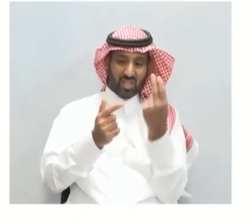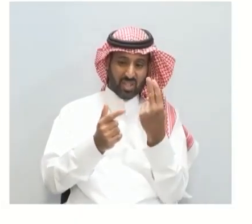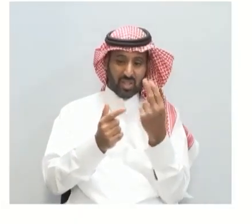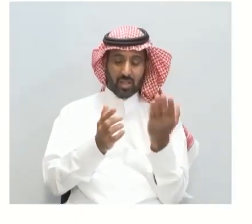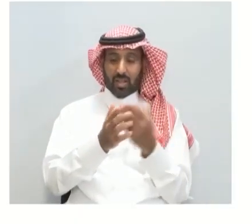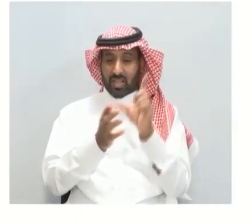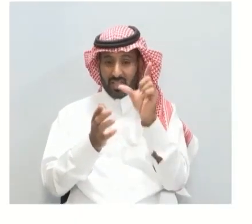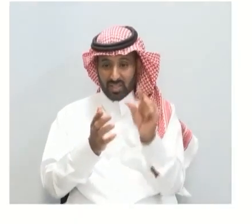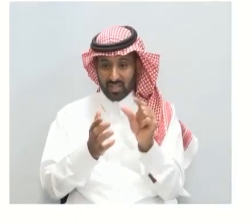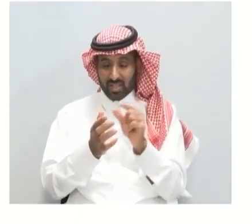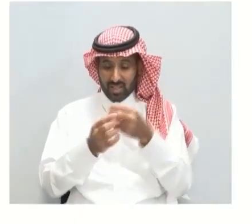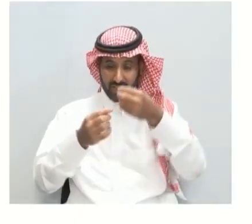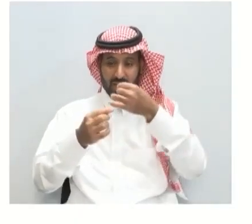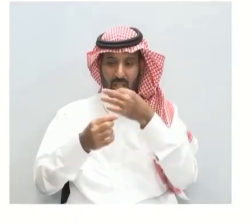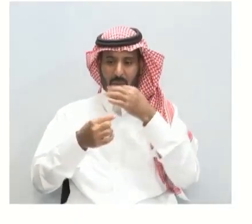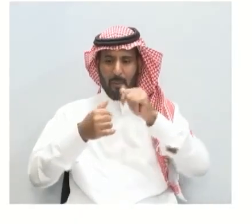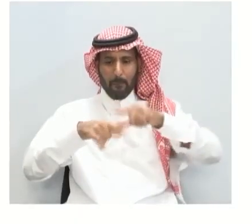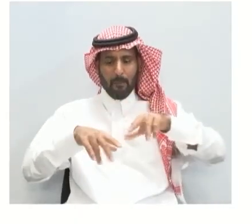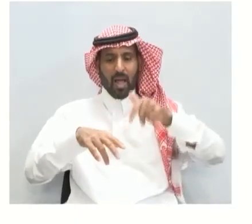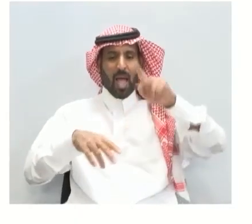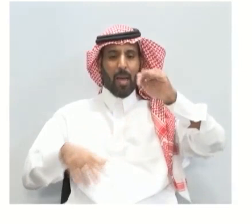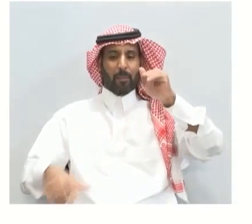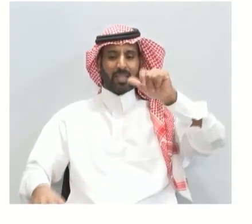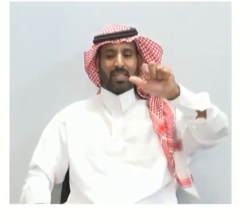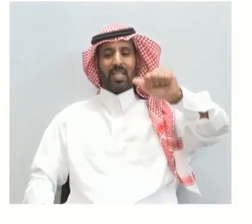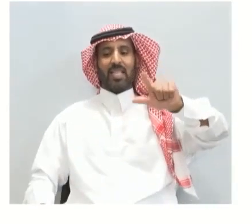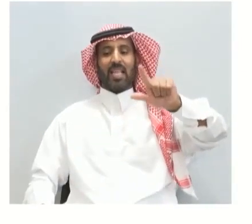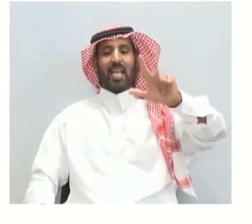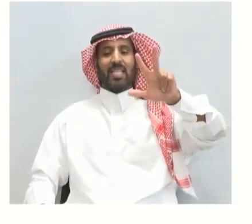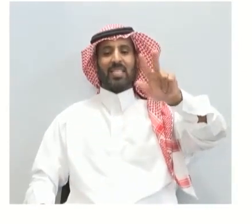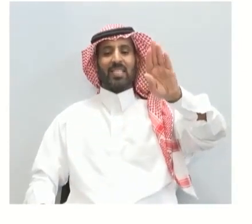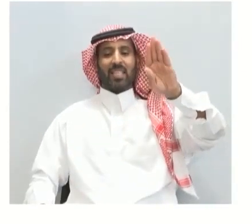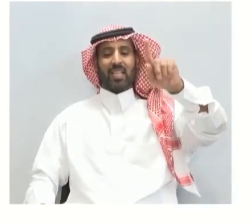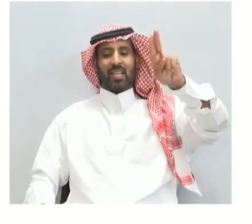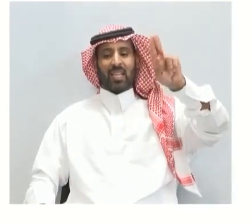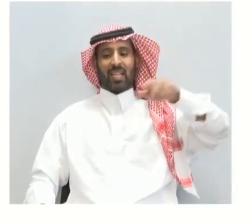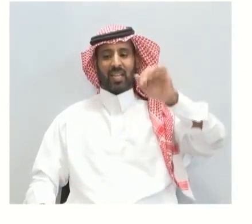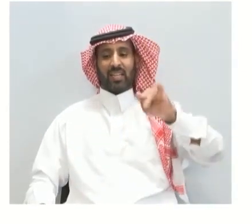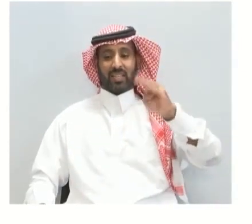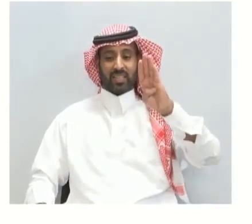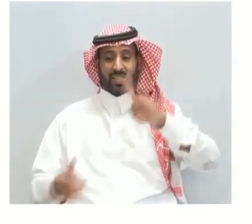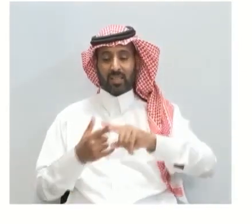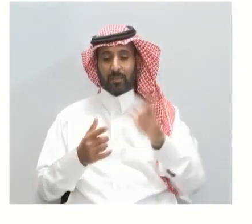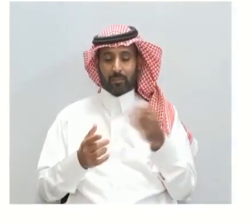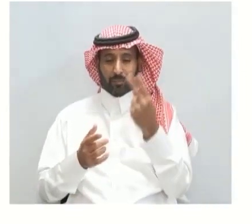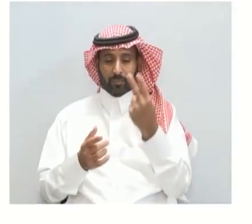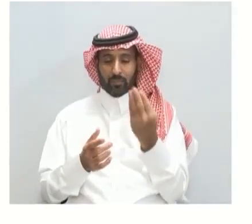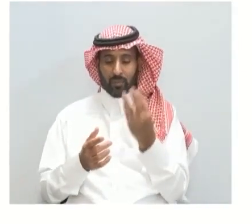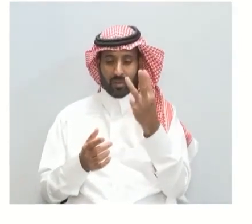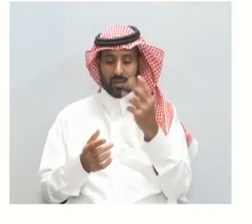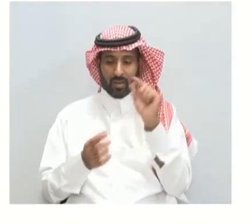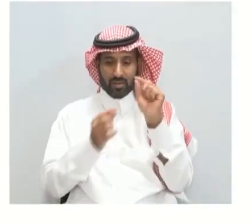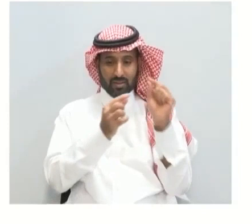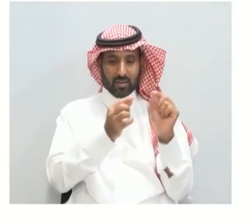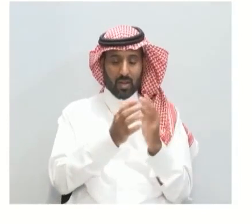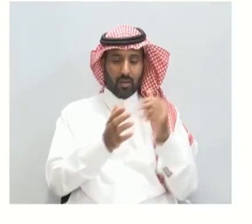اذا اختصارا يتحلل حمض الستريك في سلسله خطوات من التفاعل منتجا جزيئين من ثاني اكسيد الكربون وجزيء من الاي تي بي وثلاث جزيئات